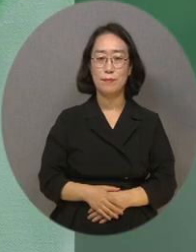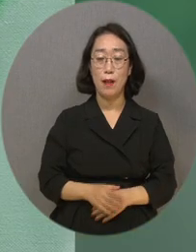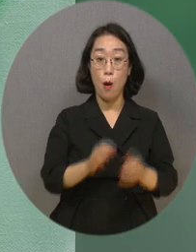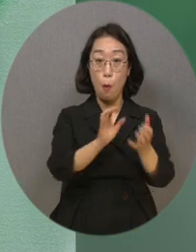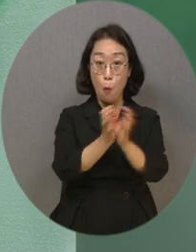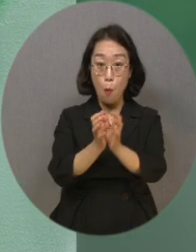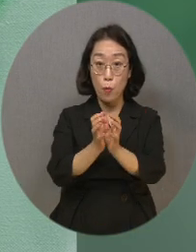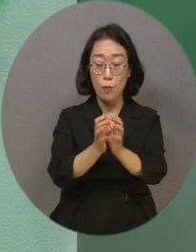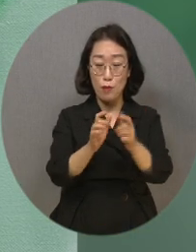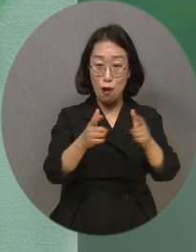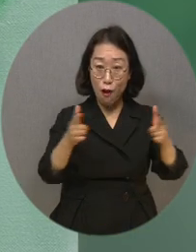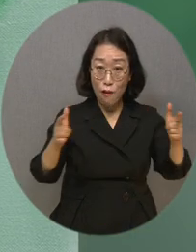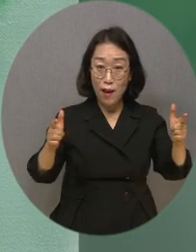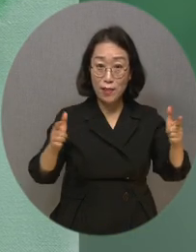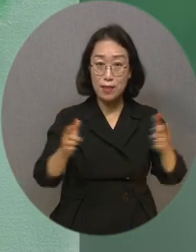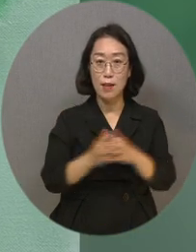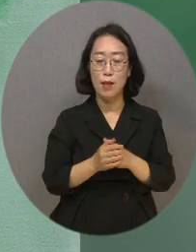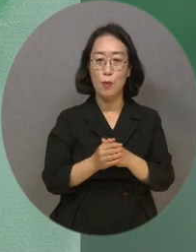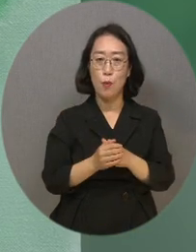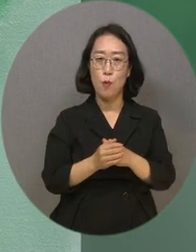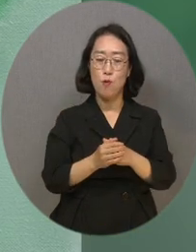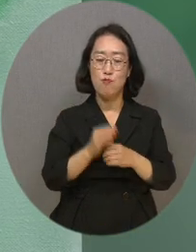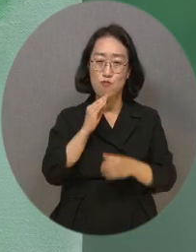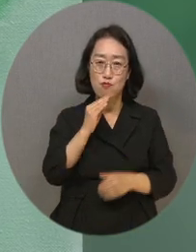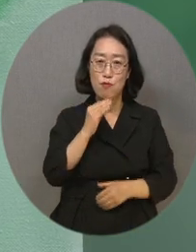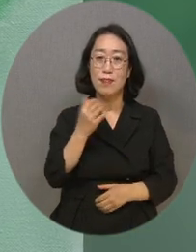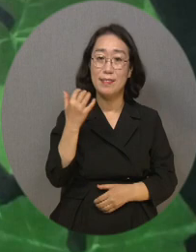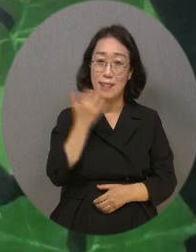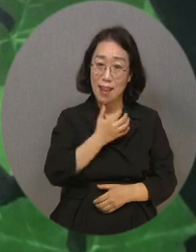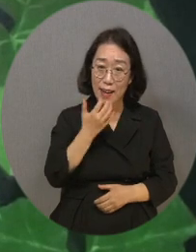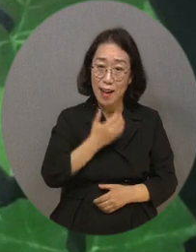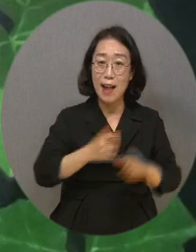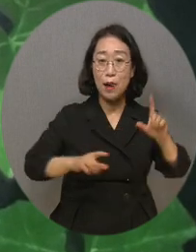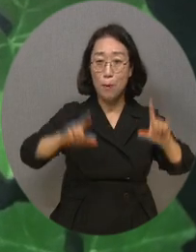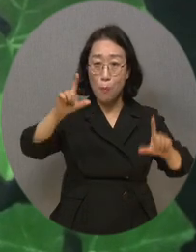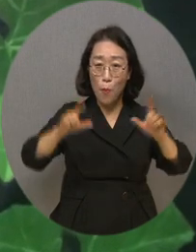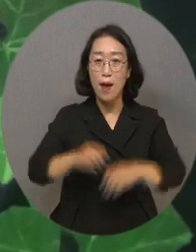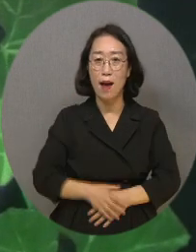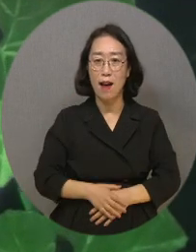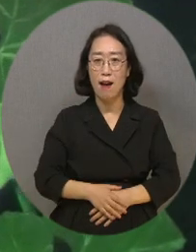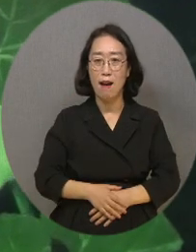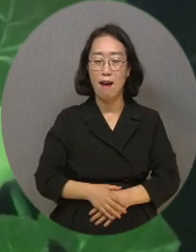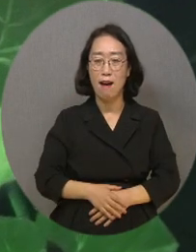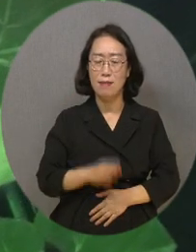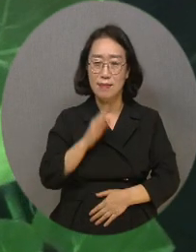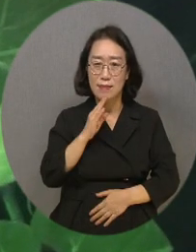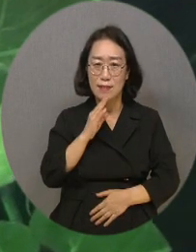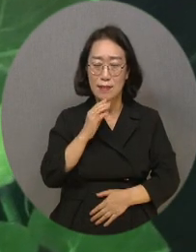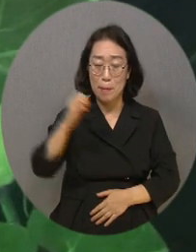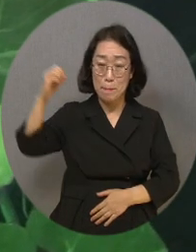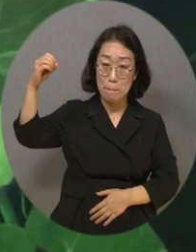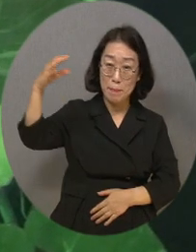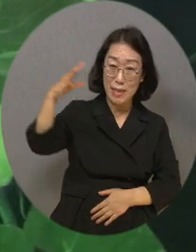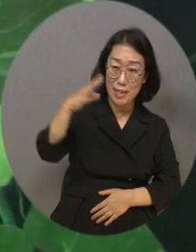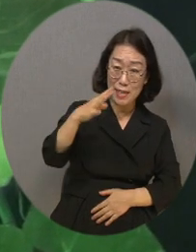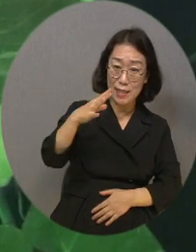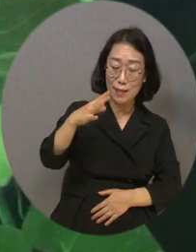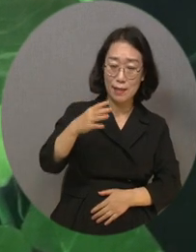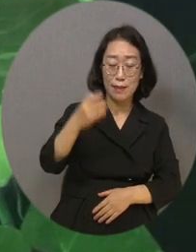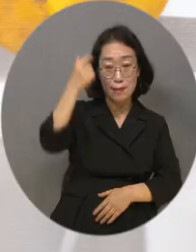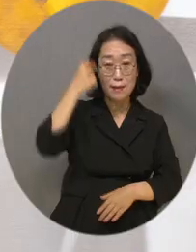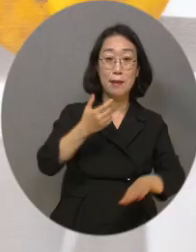꽃의 종류에 따라 꽃잎의 두께, 색상, 질감, 비수 여과 정도를 서로 다르게